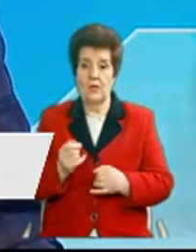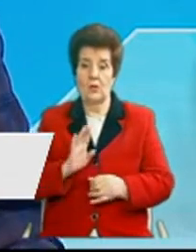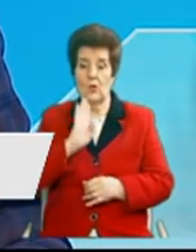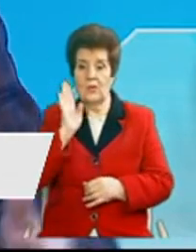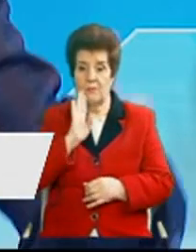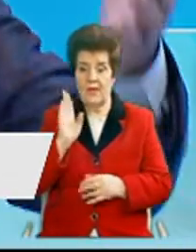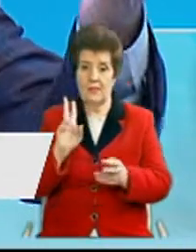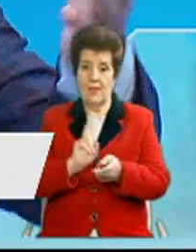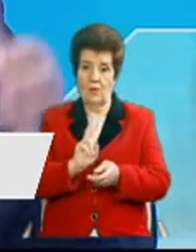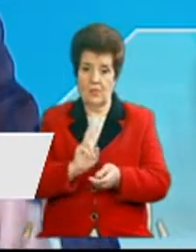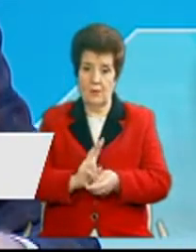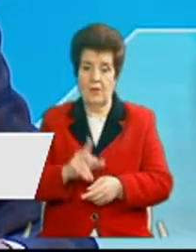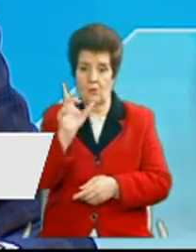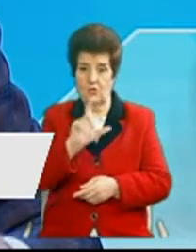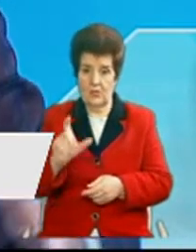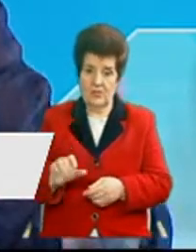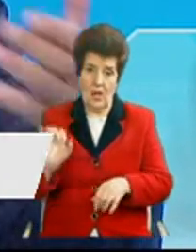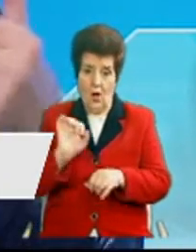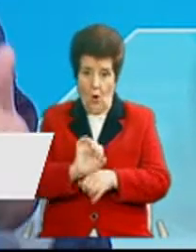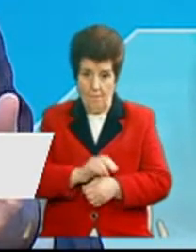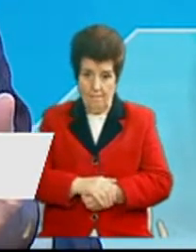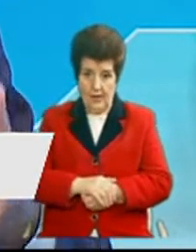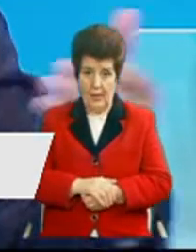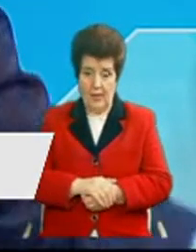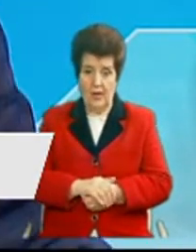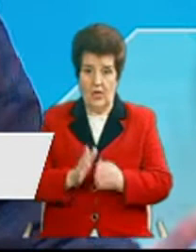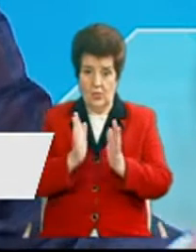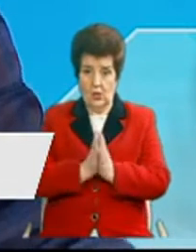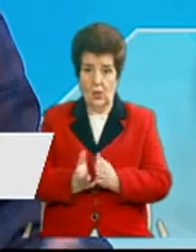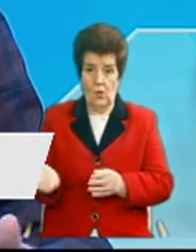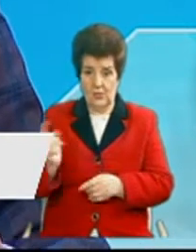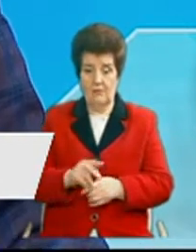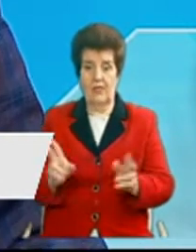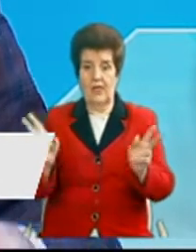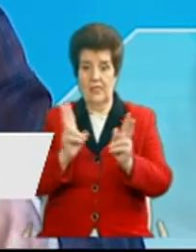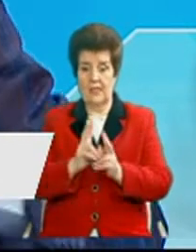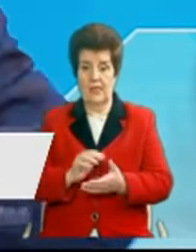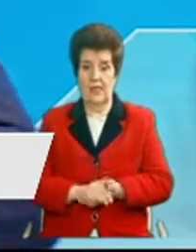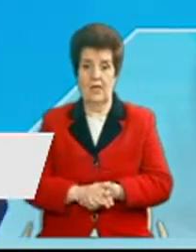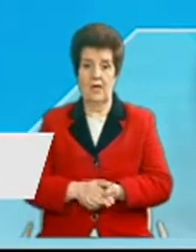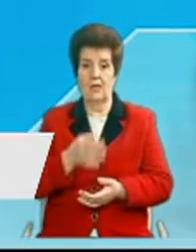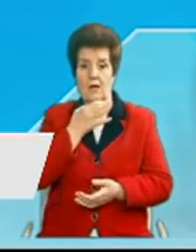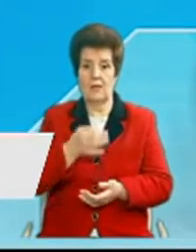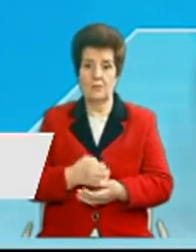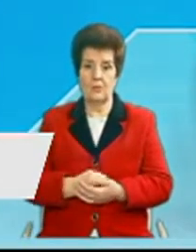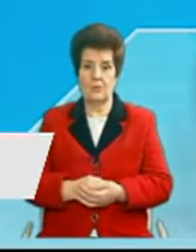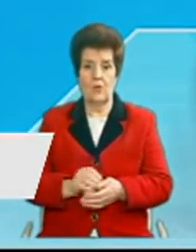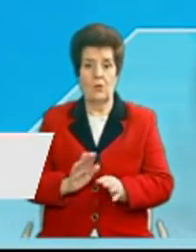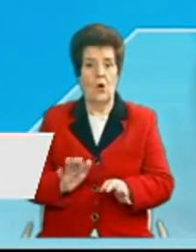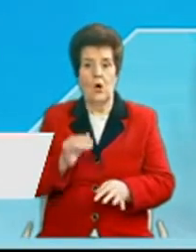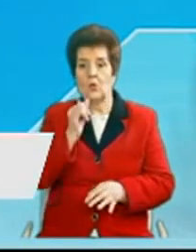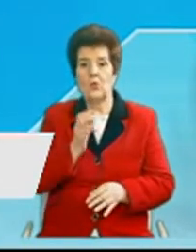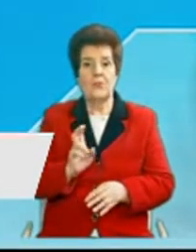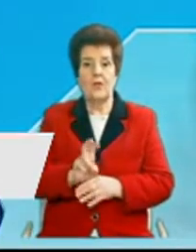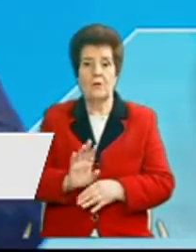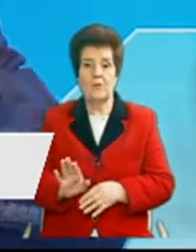la o întâlnire erau niște cetățeni la o oprire și îi rog să vină la întâlnirea noastră. Știți ce mi-a răspuns? Ei, noi nu putem să